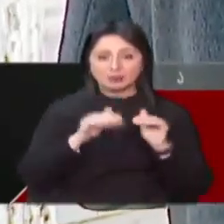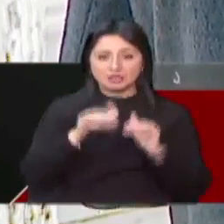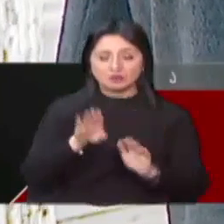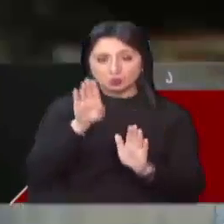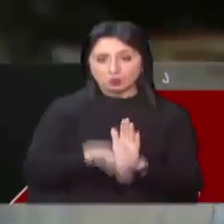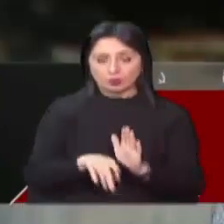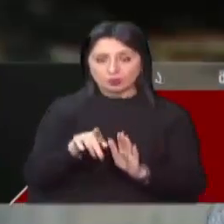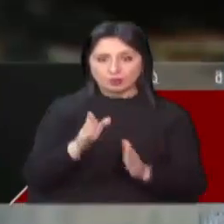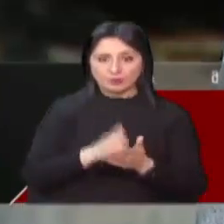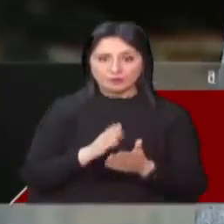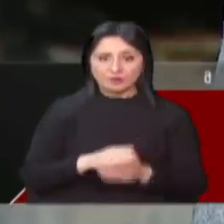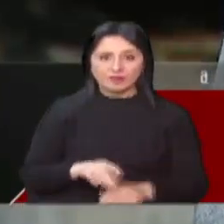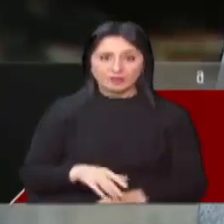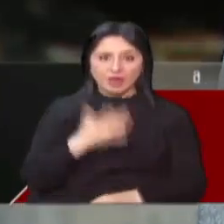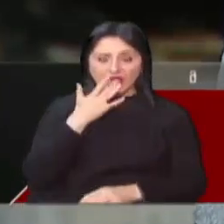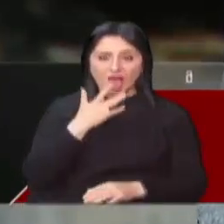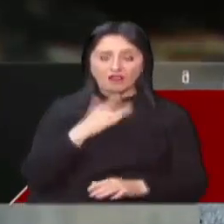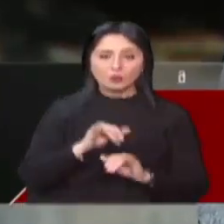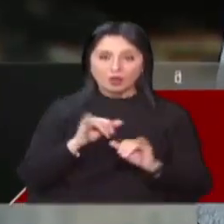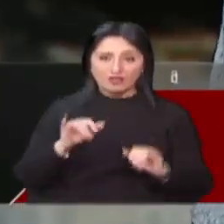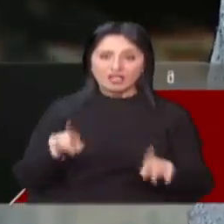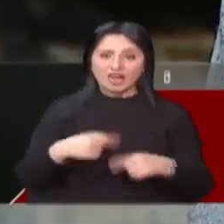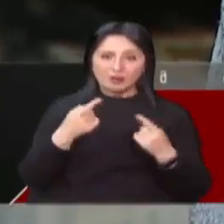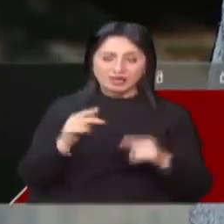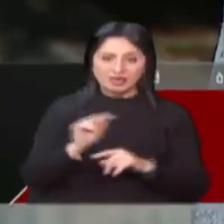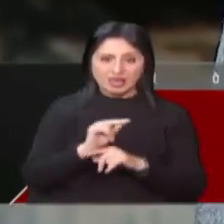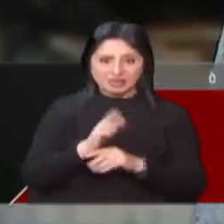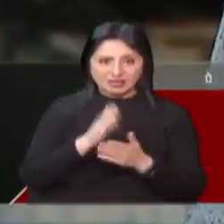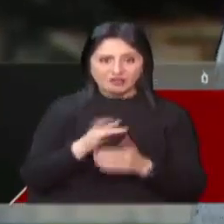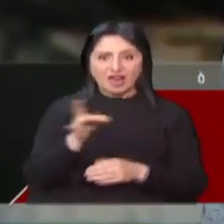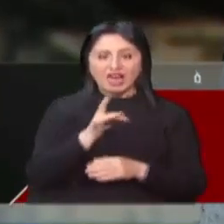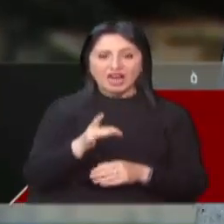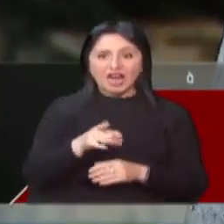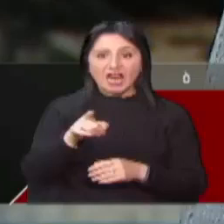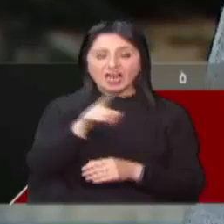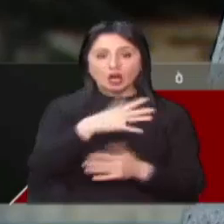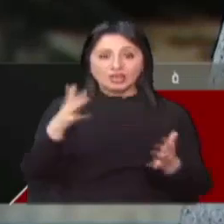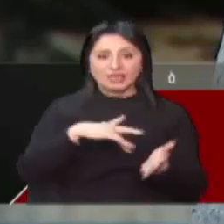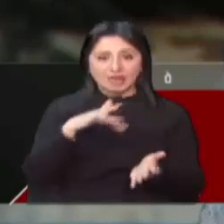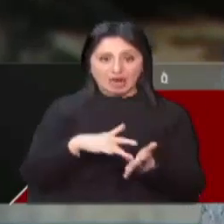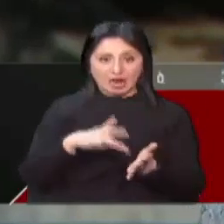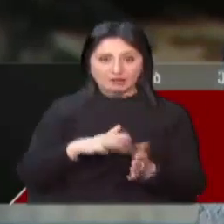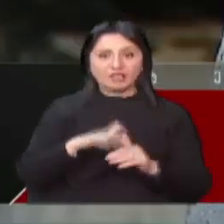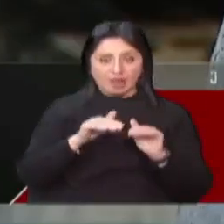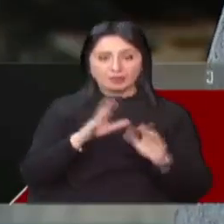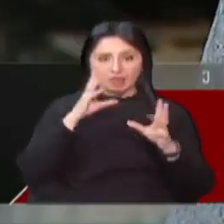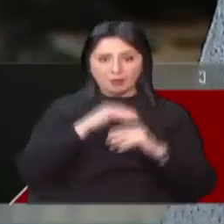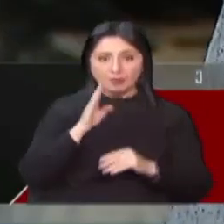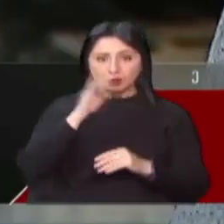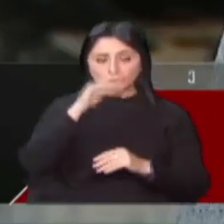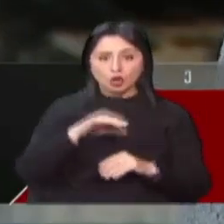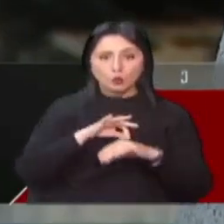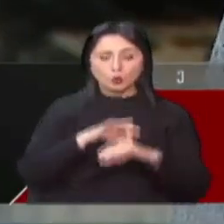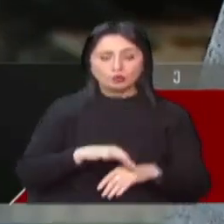ხელმისაწვდომობა შეზღუდულია. ადრეული განვითარების პროგრამა, რეაბილიტაცია. რეგიონებში ხოლმე აი დიდ ქალაქებში არის ხელმისაწვდომი. მშობლებს